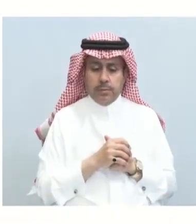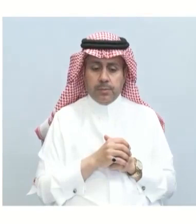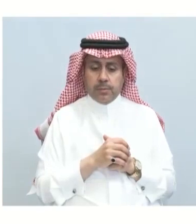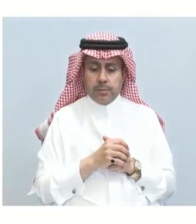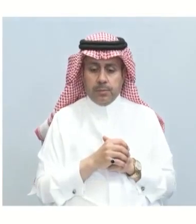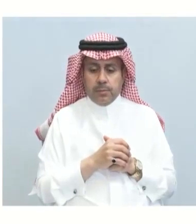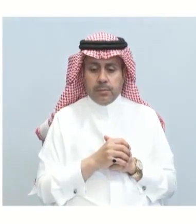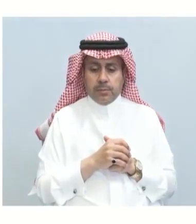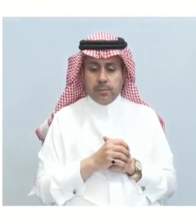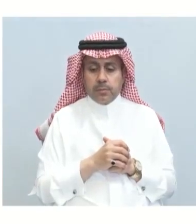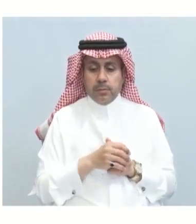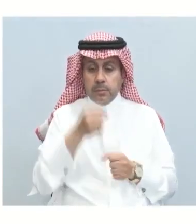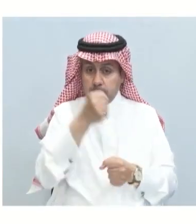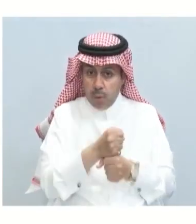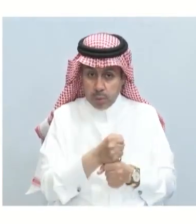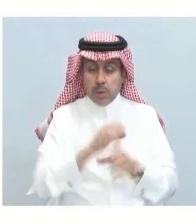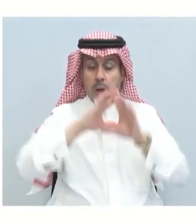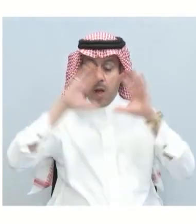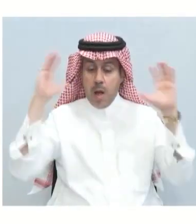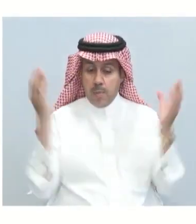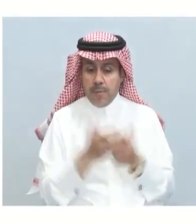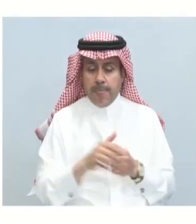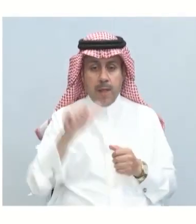اللفظي قواعد عامه لضبط